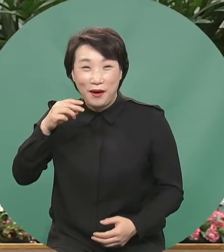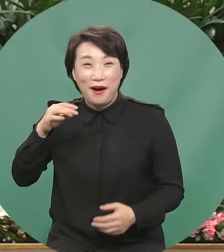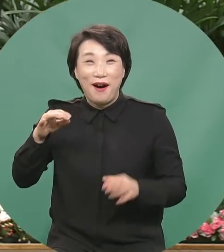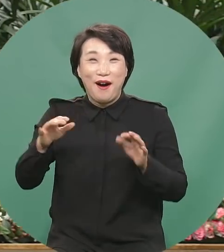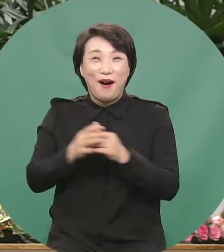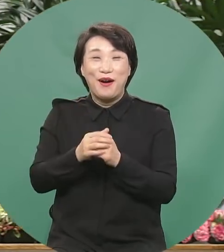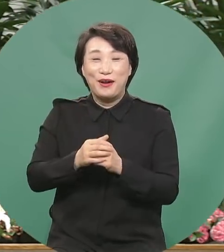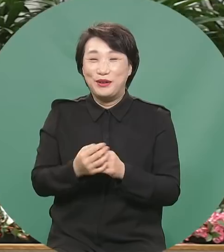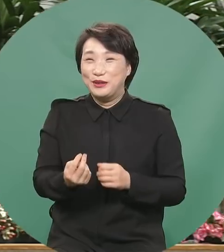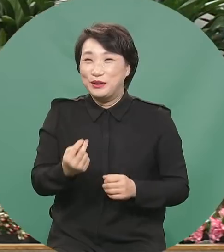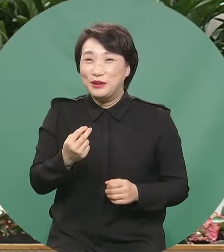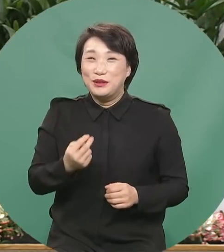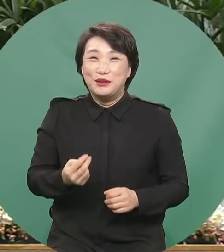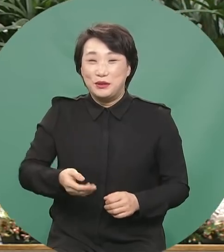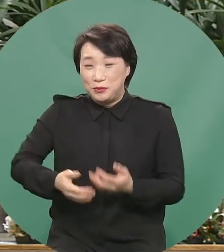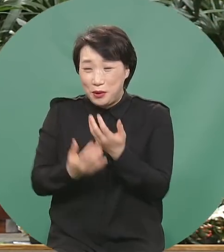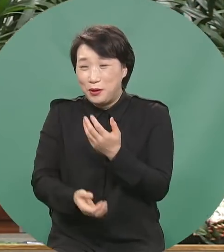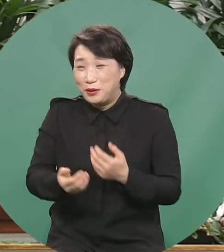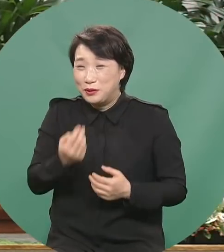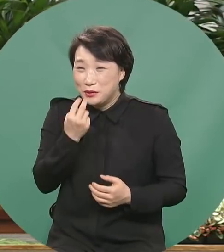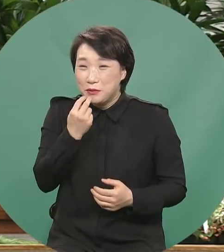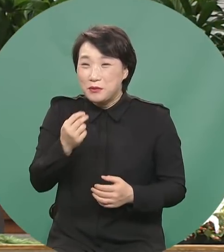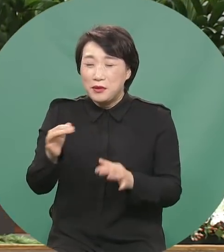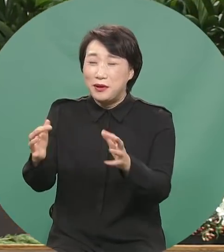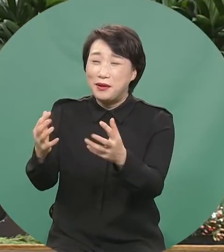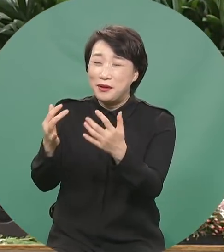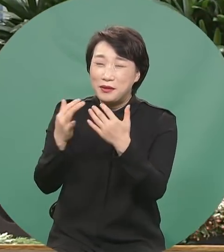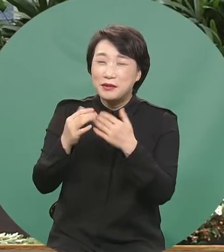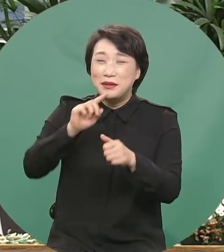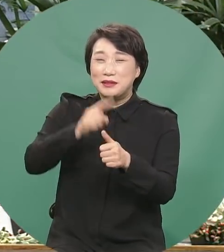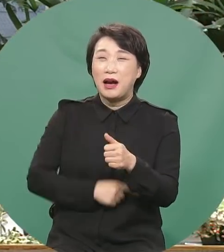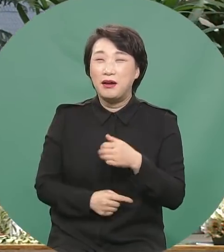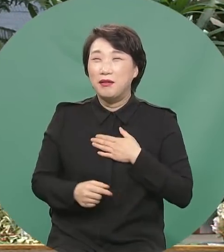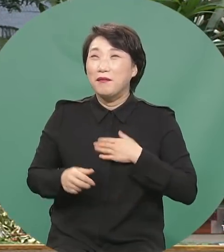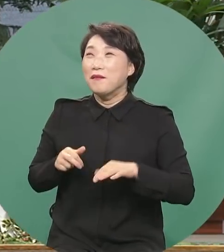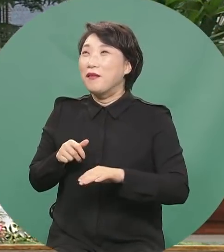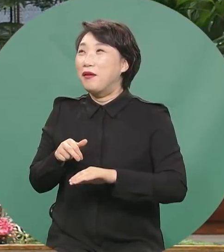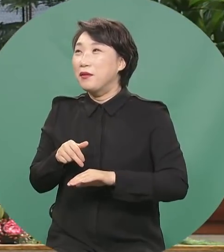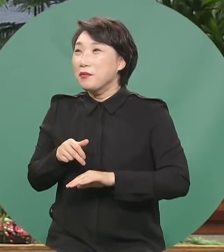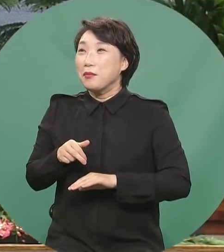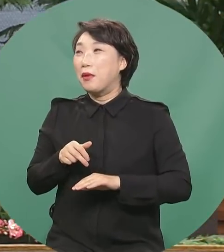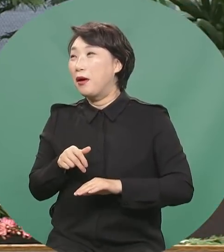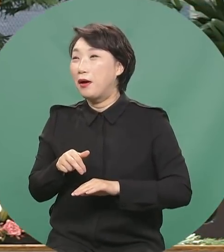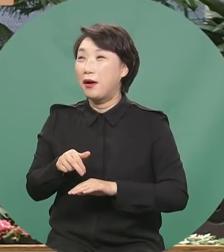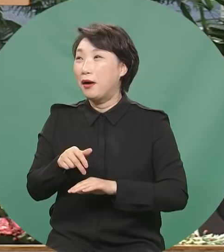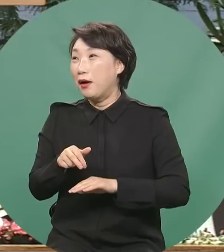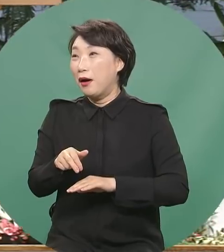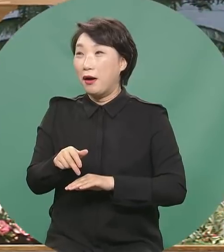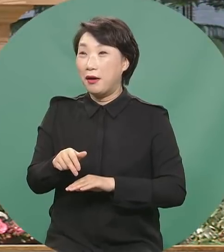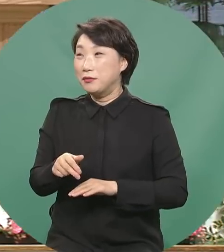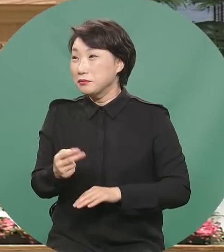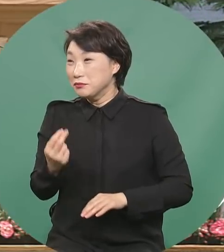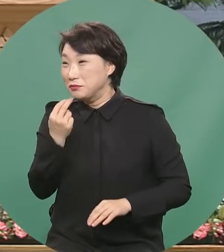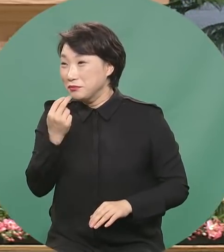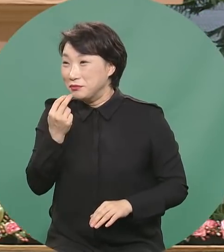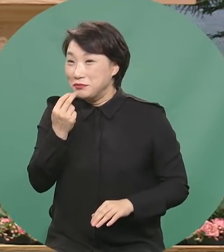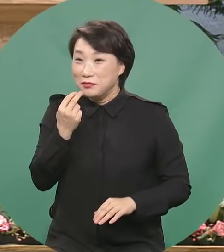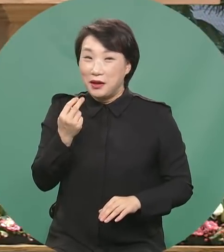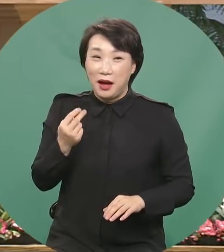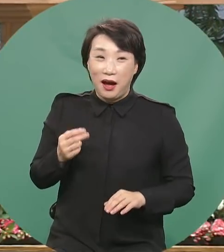냄새가 나는데 그 냄새가 자기를 데리고 그 대문 앞에까지 가고 그 냄새가 대문